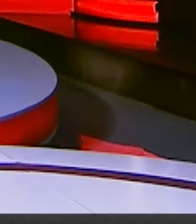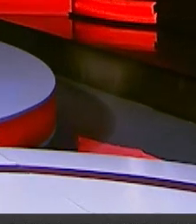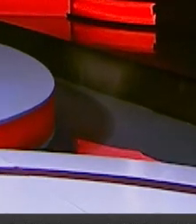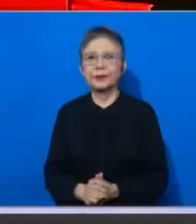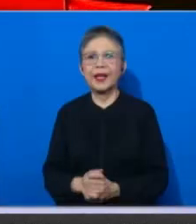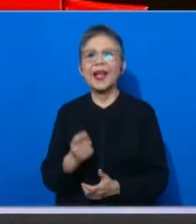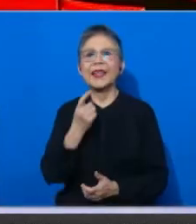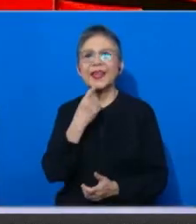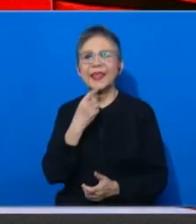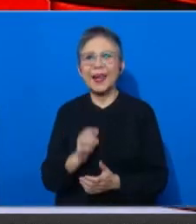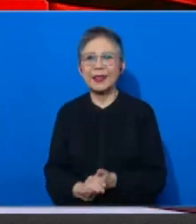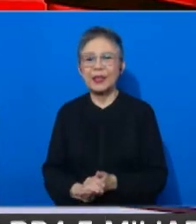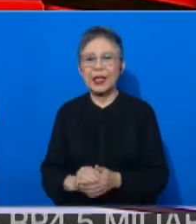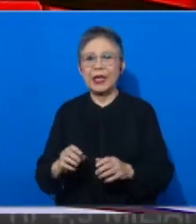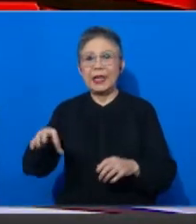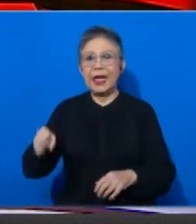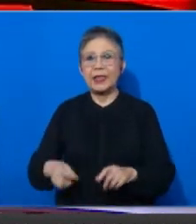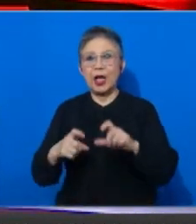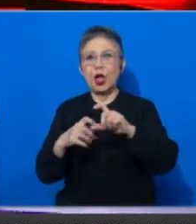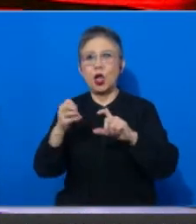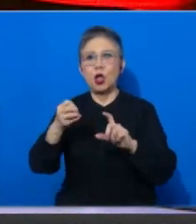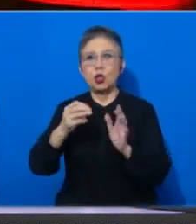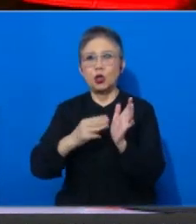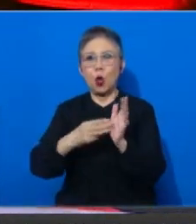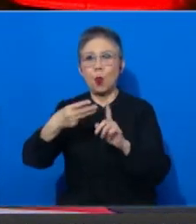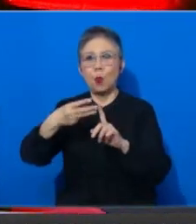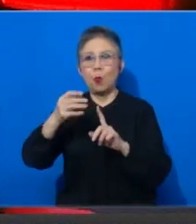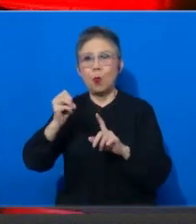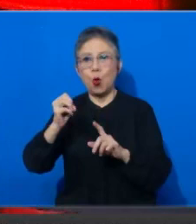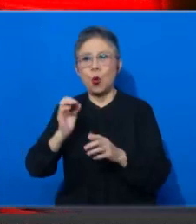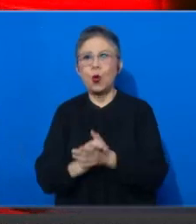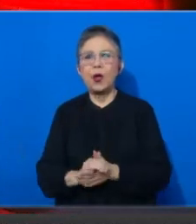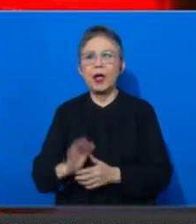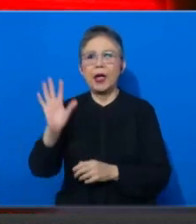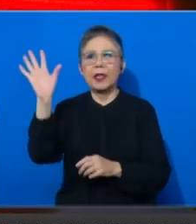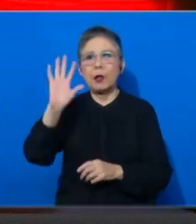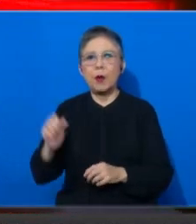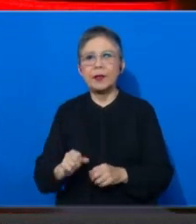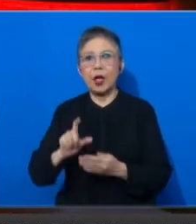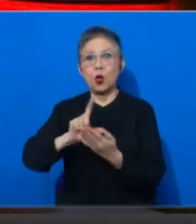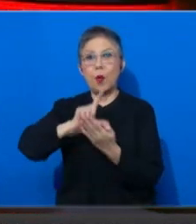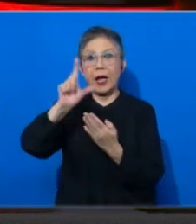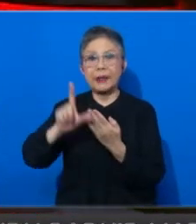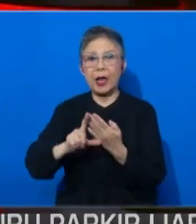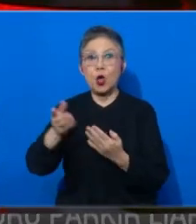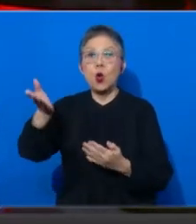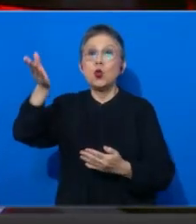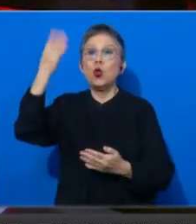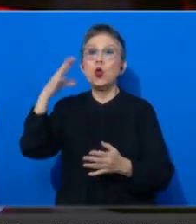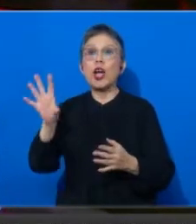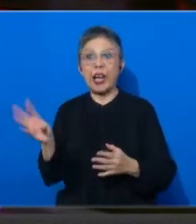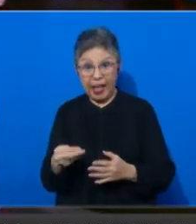Kita ke informasi lain, Desa Sombo yang berada di Kecamatan Guci Alit, Kabupaten Lumajang yang sempat mengalami krisis air bersih